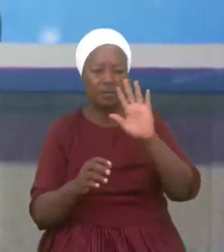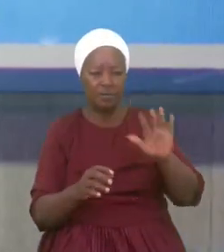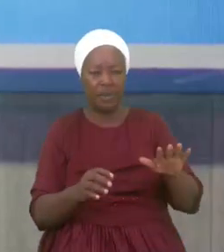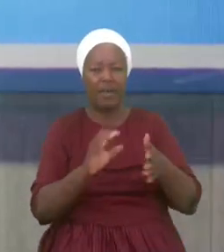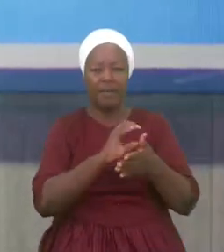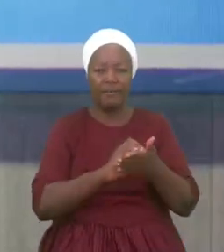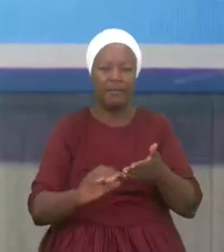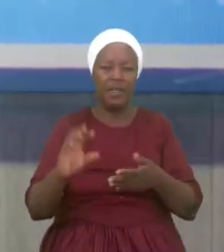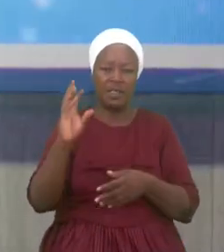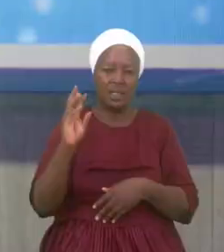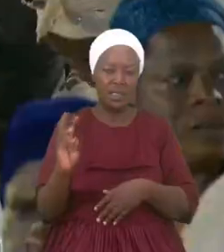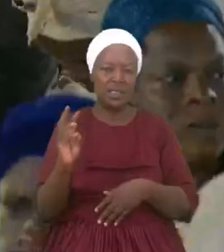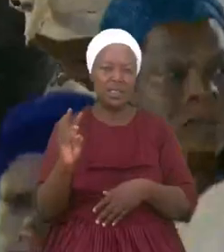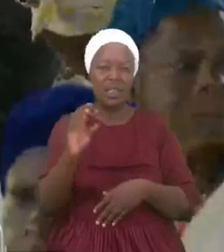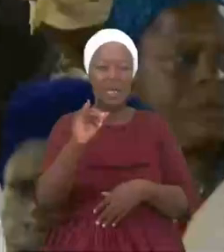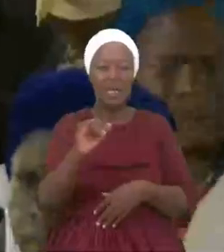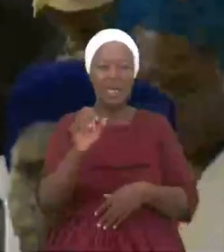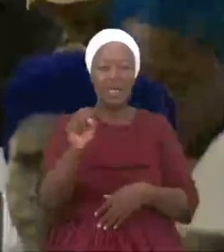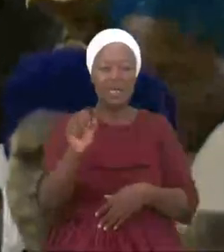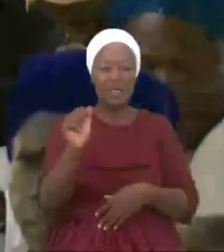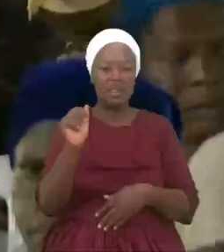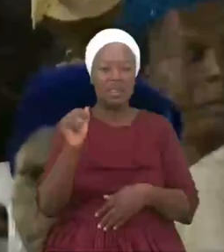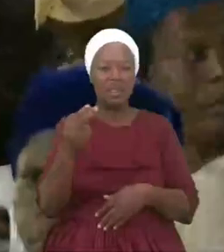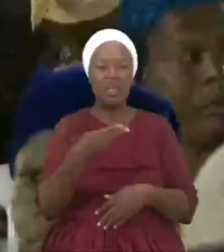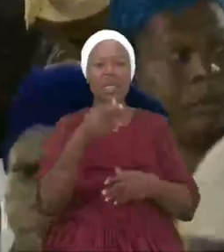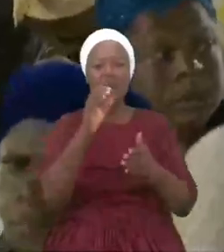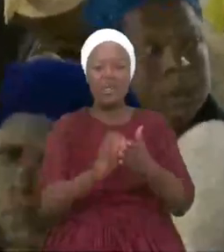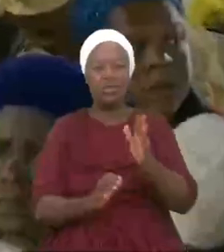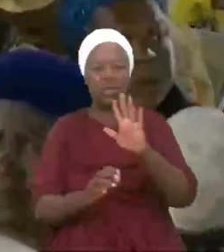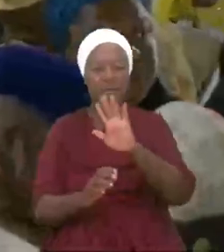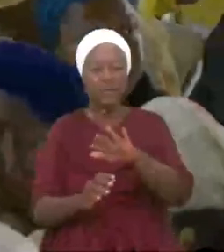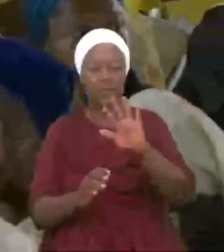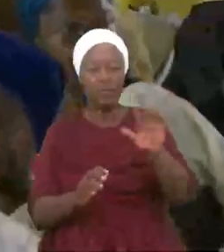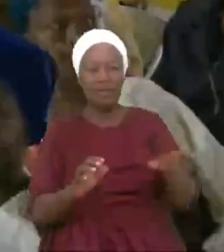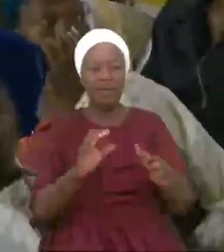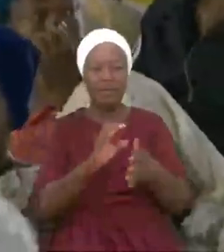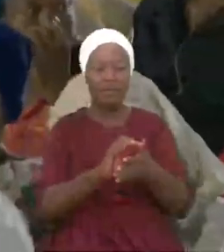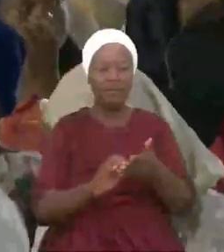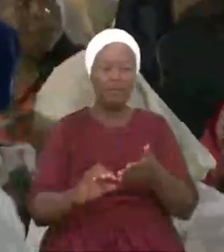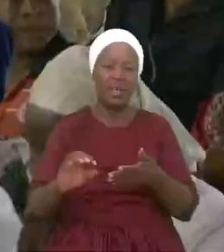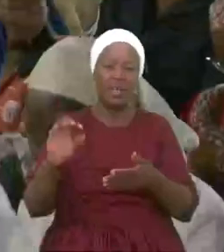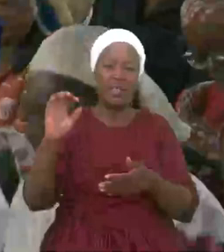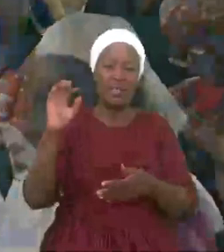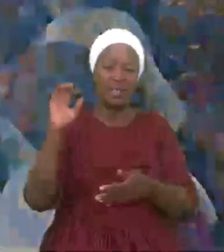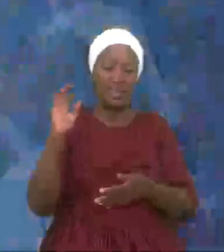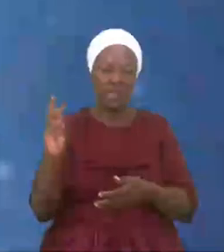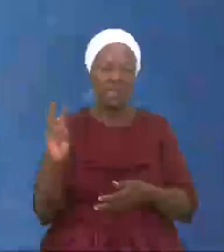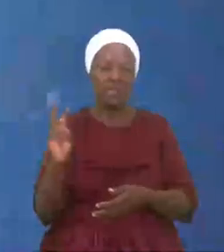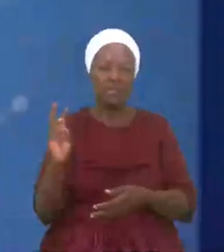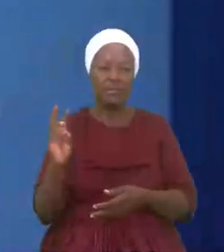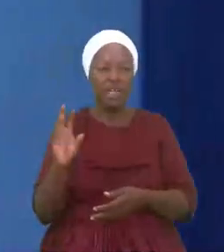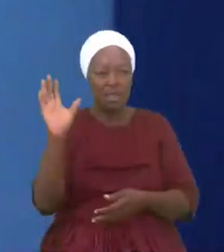à lui et saillie 55 et ça y